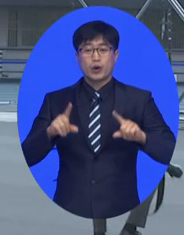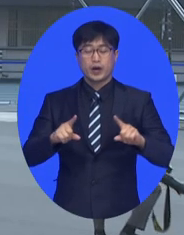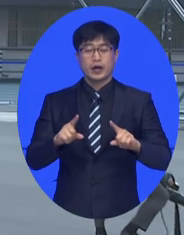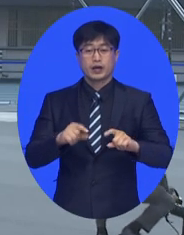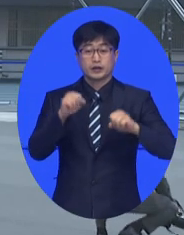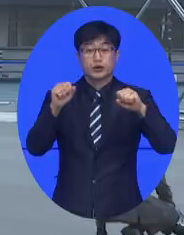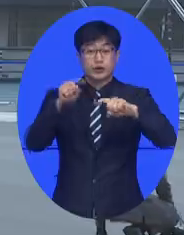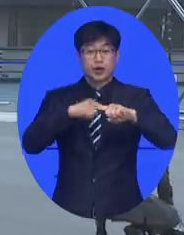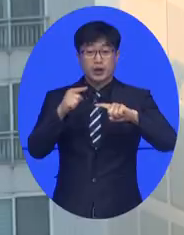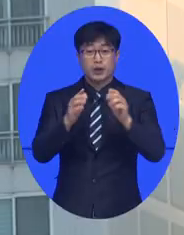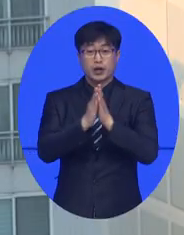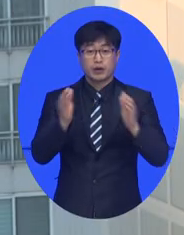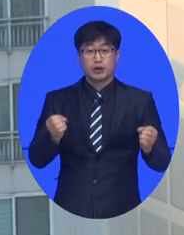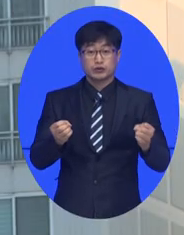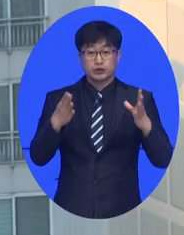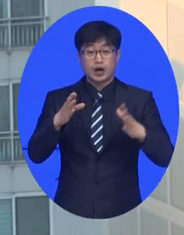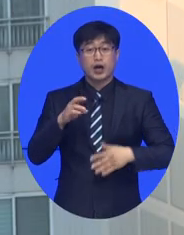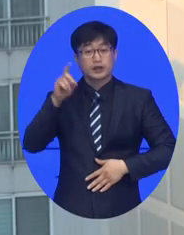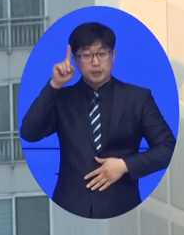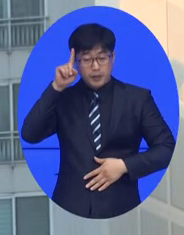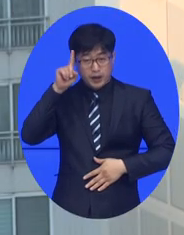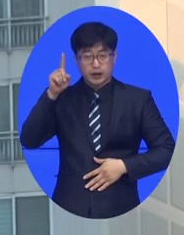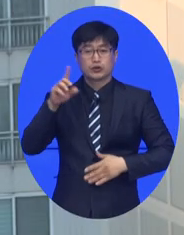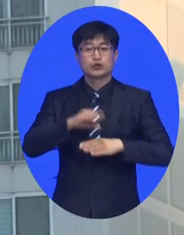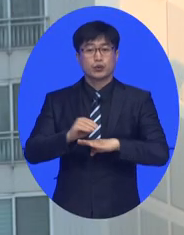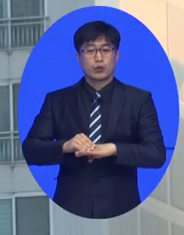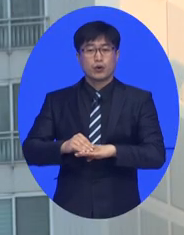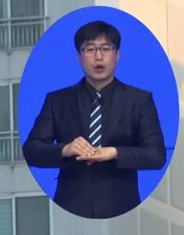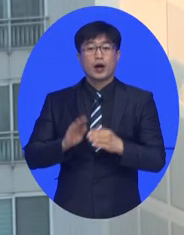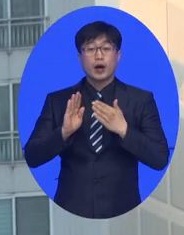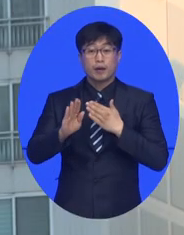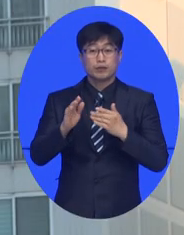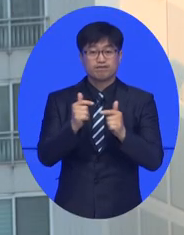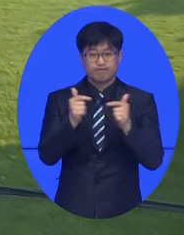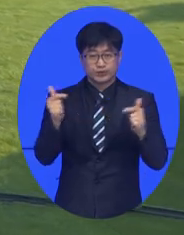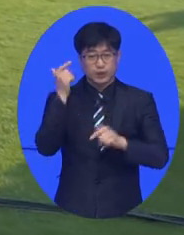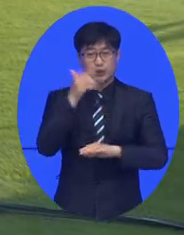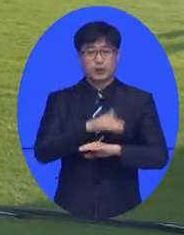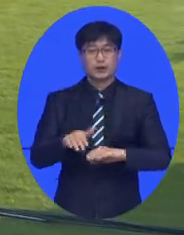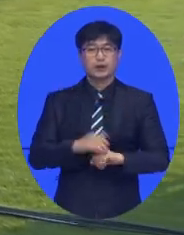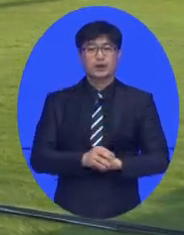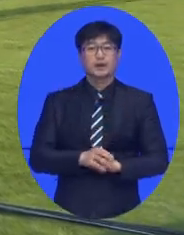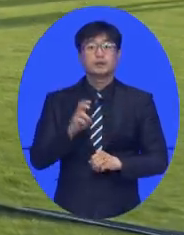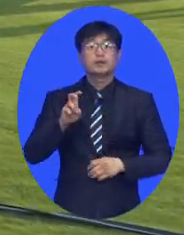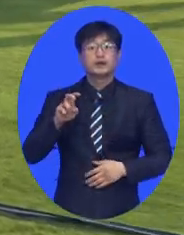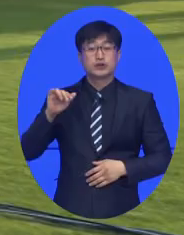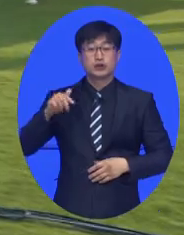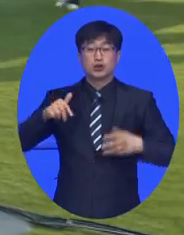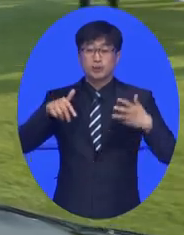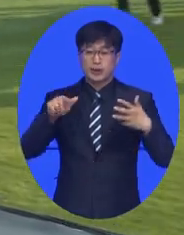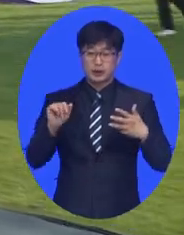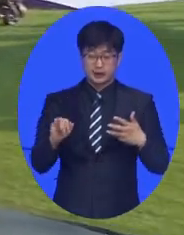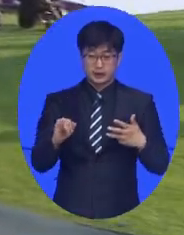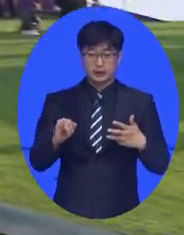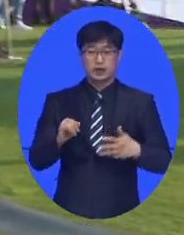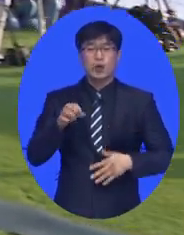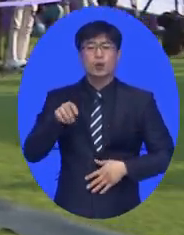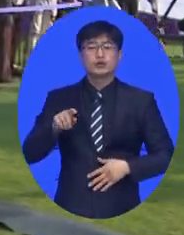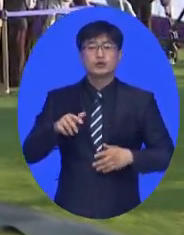체육대회 개회식에 알리백을 적용한 데 이어 앞으로 참여 분야를 확대해 나갈 방침. 민선 8기 임기 내에 원전 6기